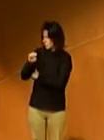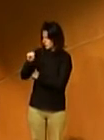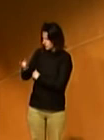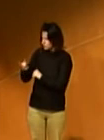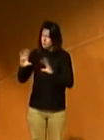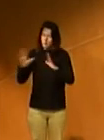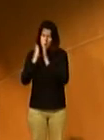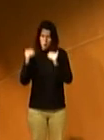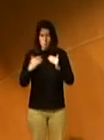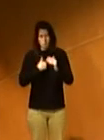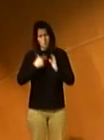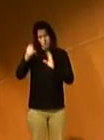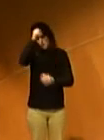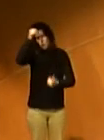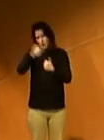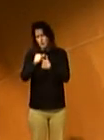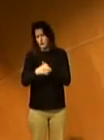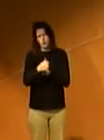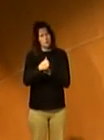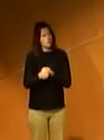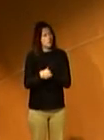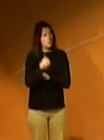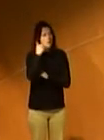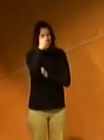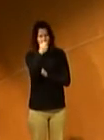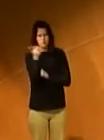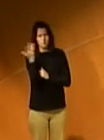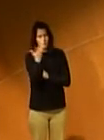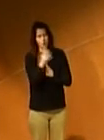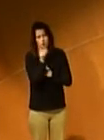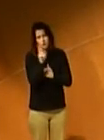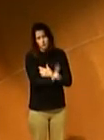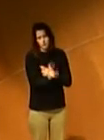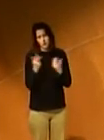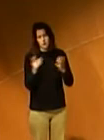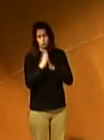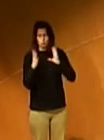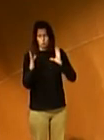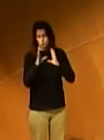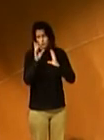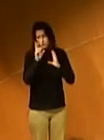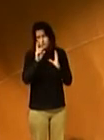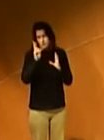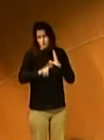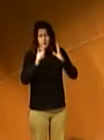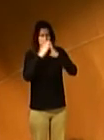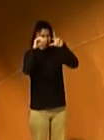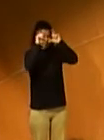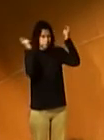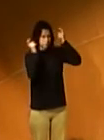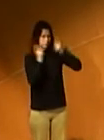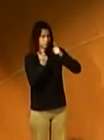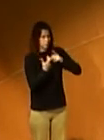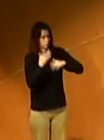retiens vraiment qu'il y a un ressort assez passionnant dans ce métier autour de ce statut hybride, un peu, d'être à la fois du côté